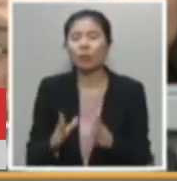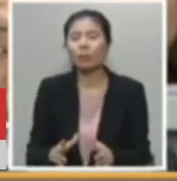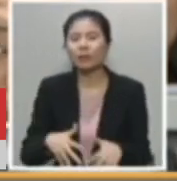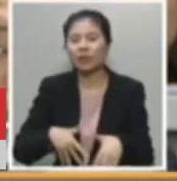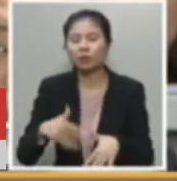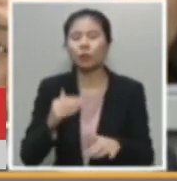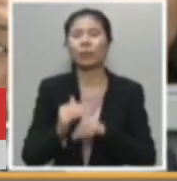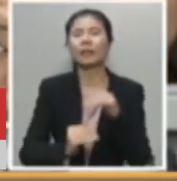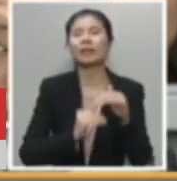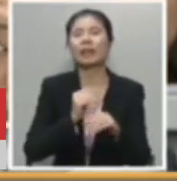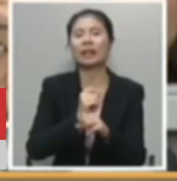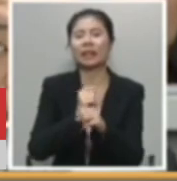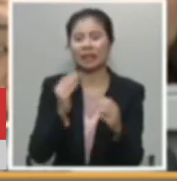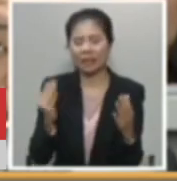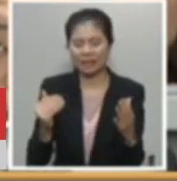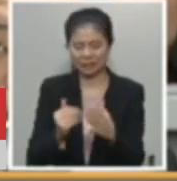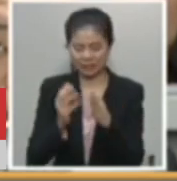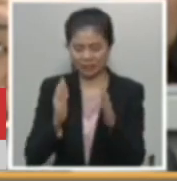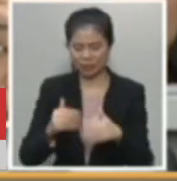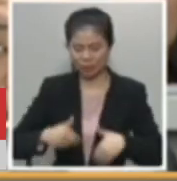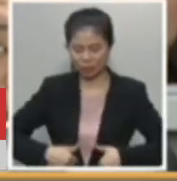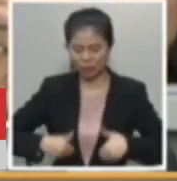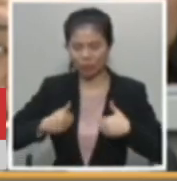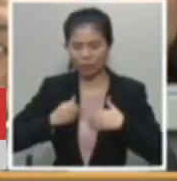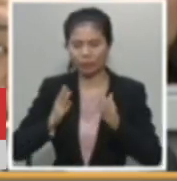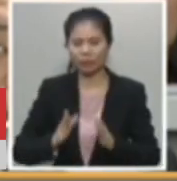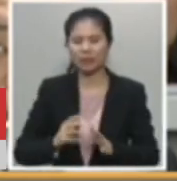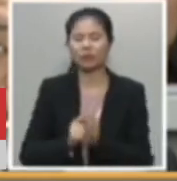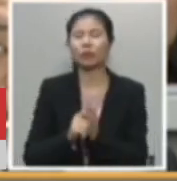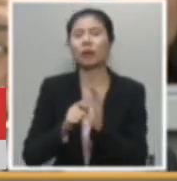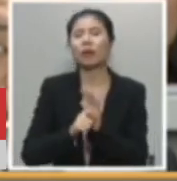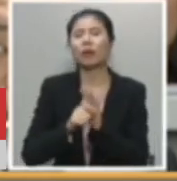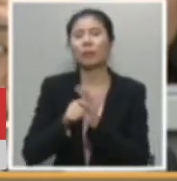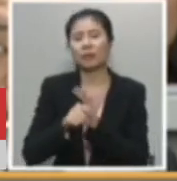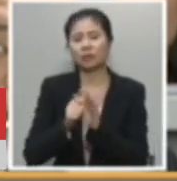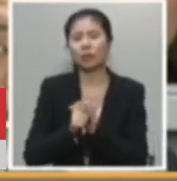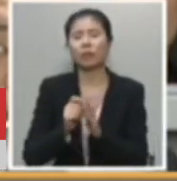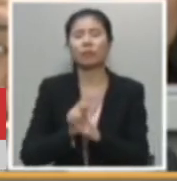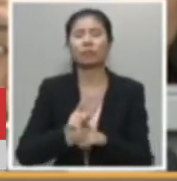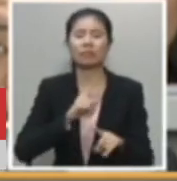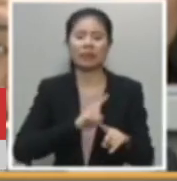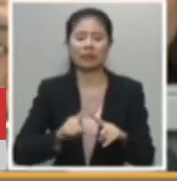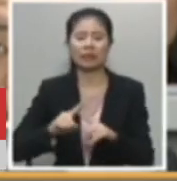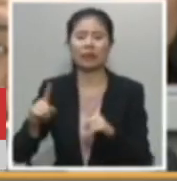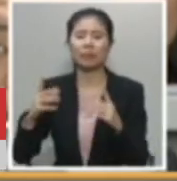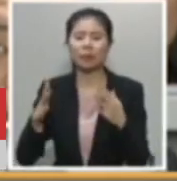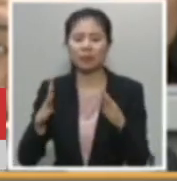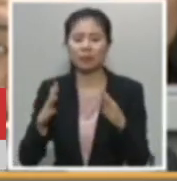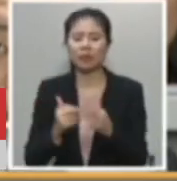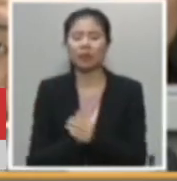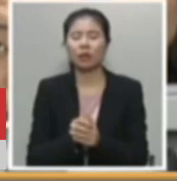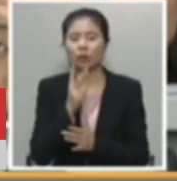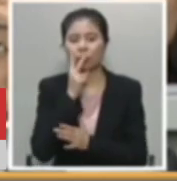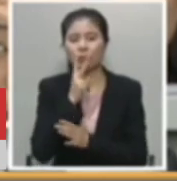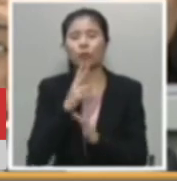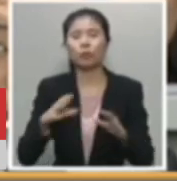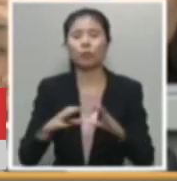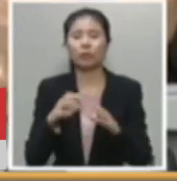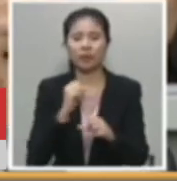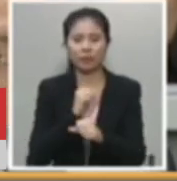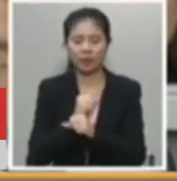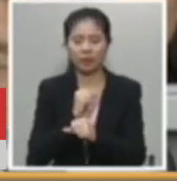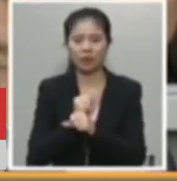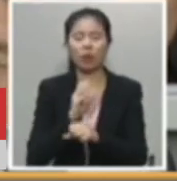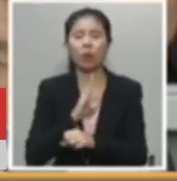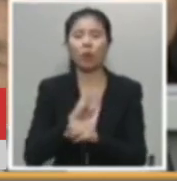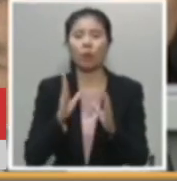ทั้งประเทศตลอดทั้งพี่น้องประชาชนคนปากช่องท่านประธานครับลองมาดูหน่วยงานที่เกี่ยวข้องกับพี่น้